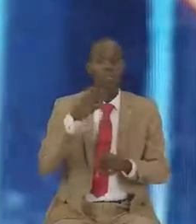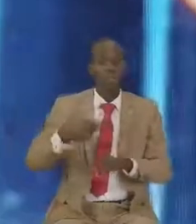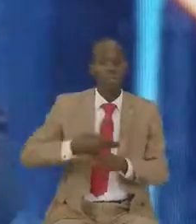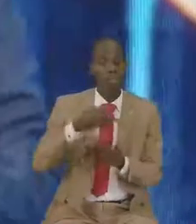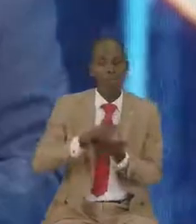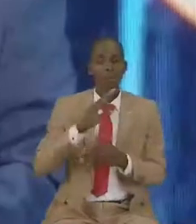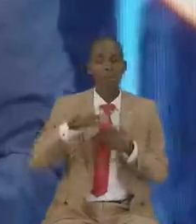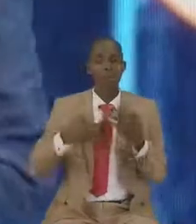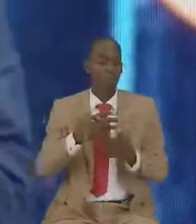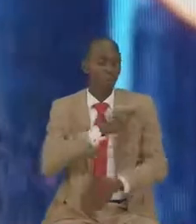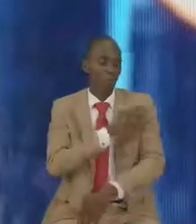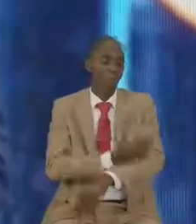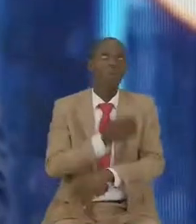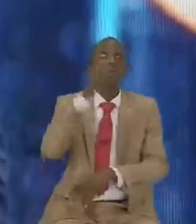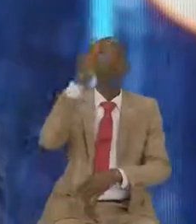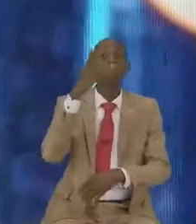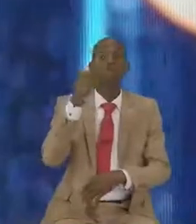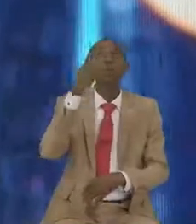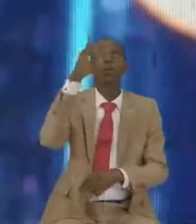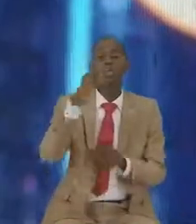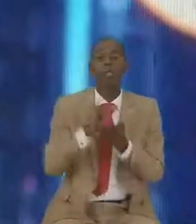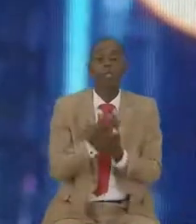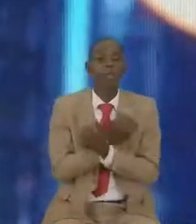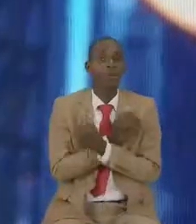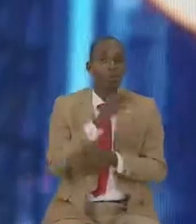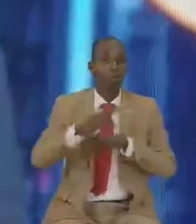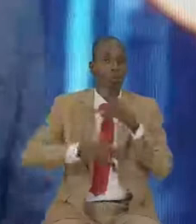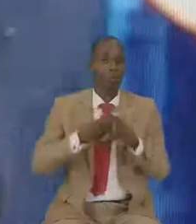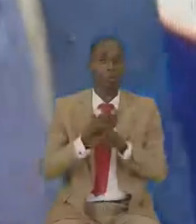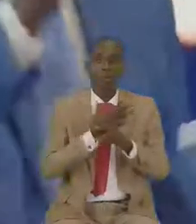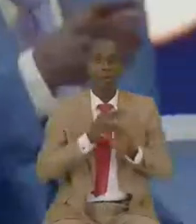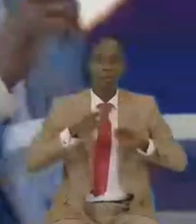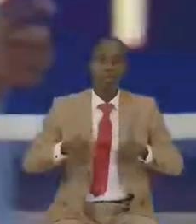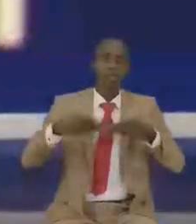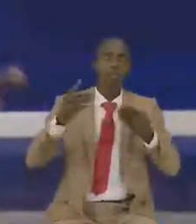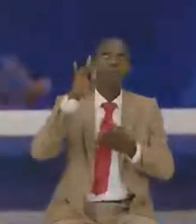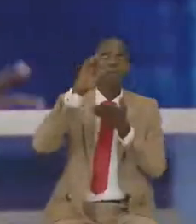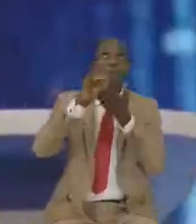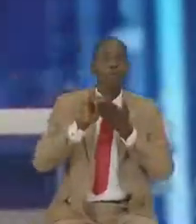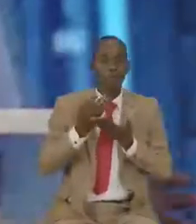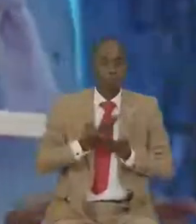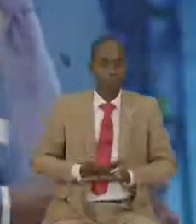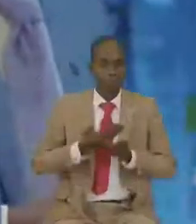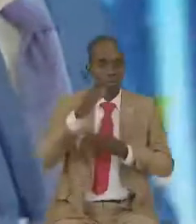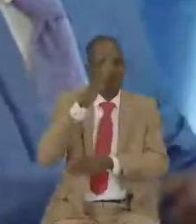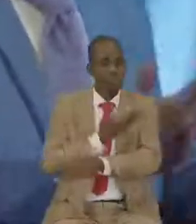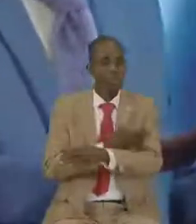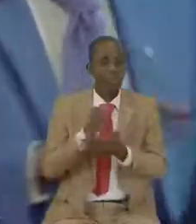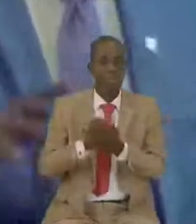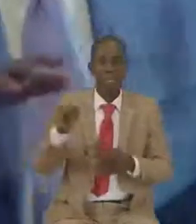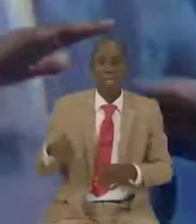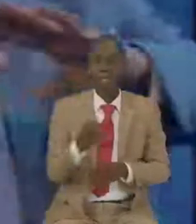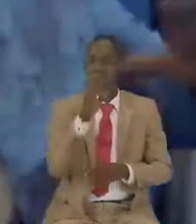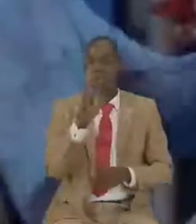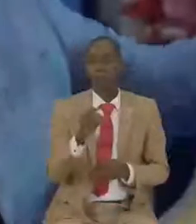et cela, voici l'agneau du Dieu Tout-Puissant. Parce que Dieu a tant aimé le monde qu'il a donné